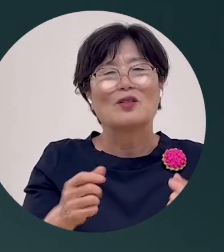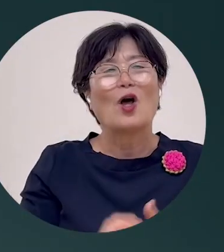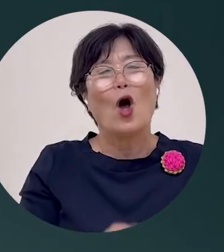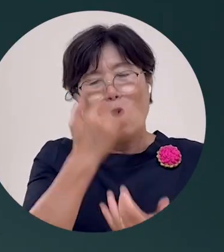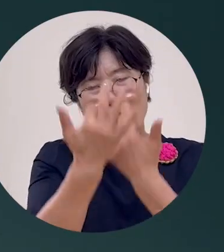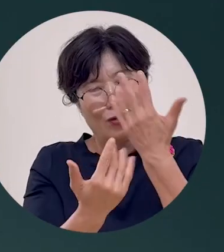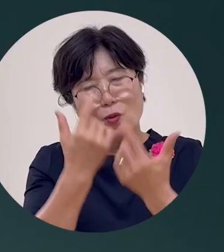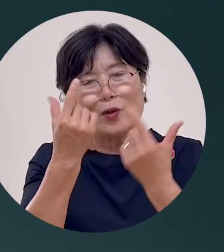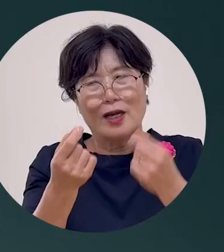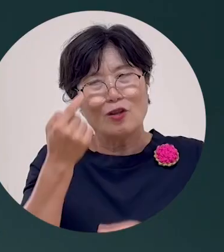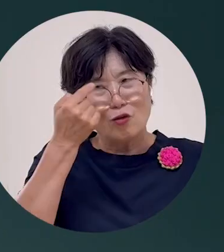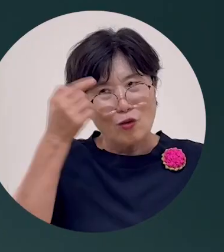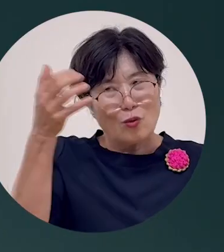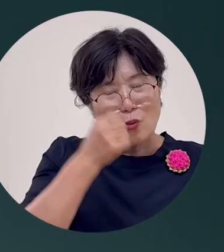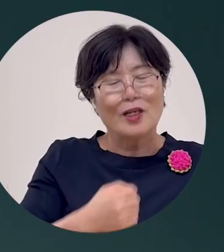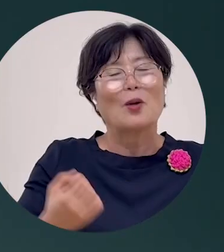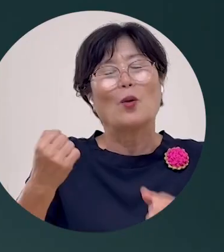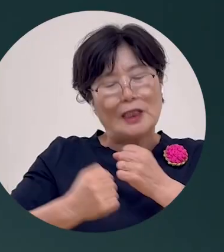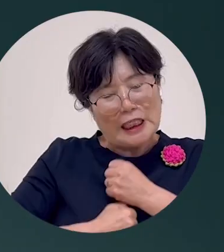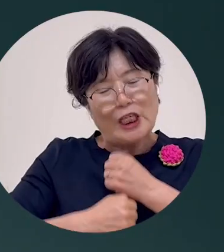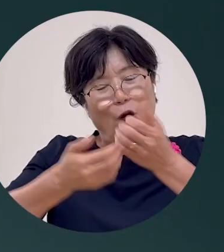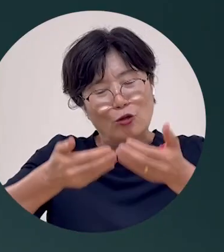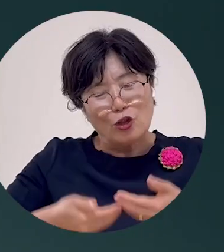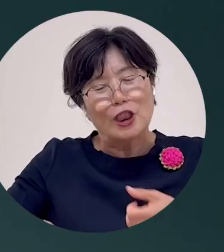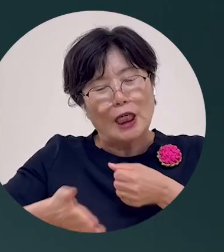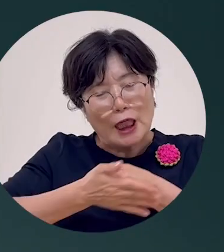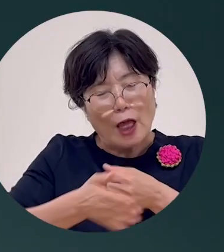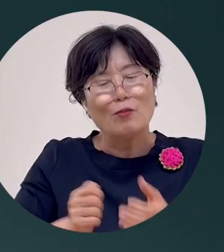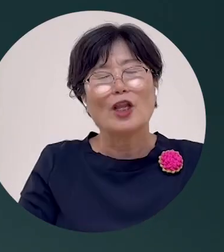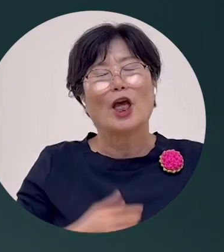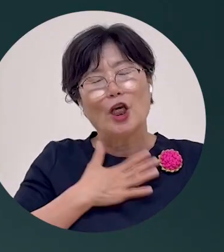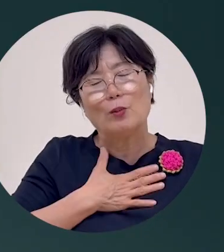눈동자로 지켜주신다고 하니까 기분이 좋았죠.